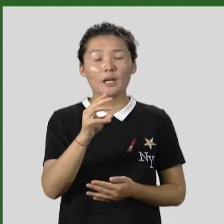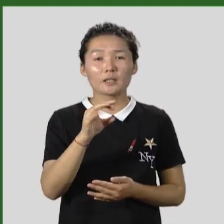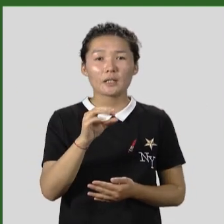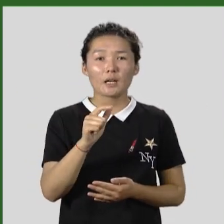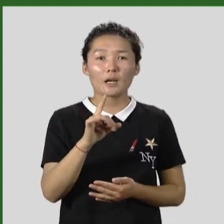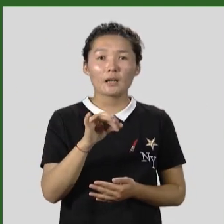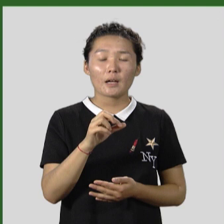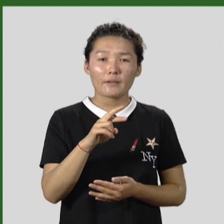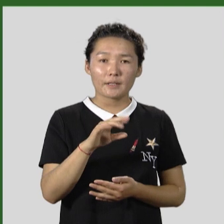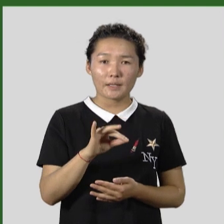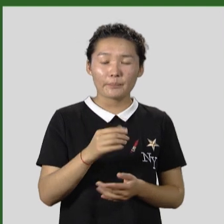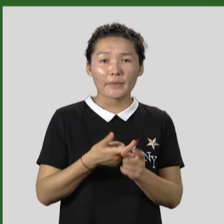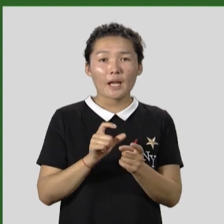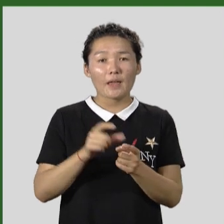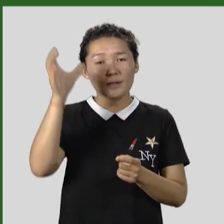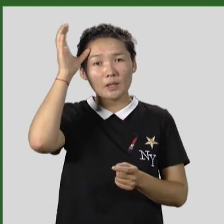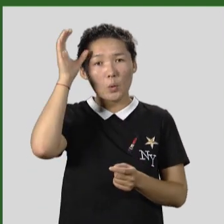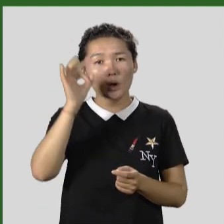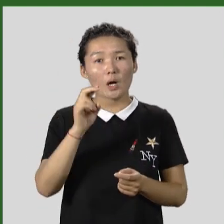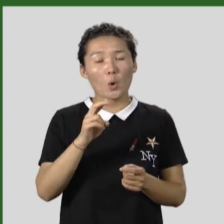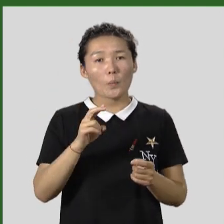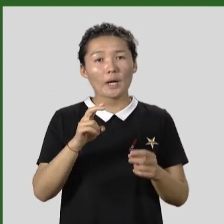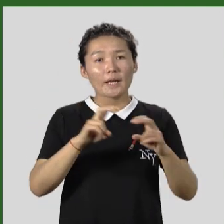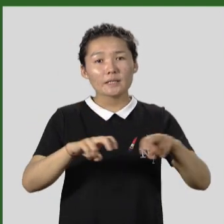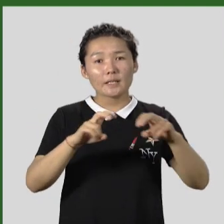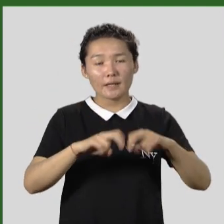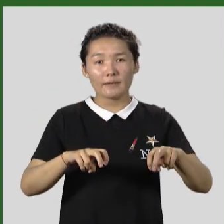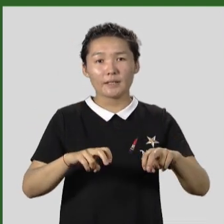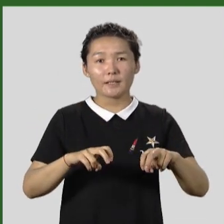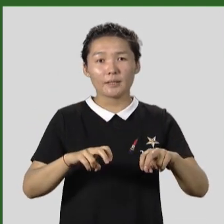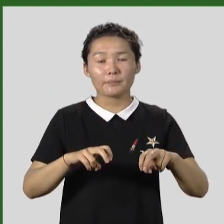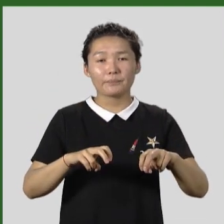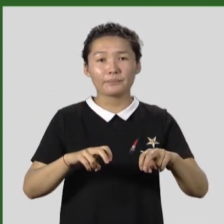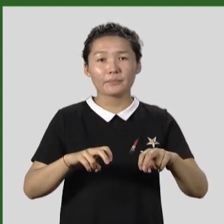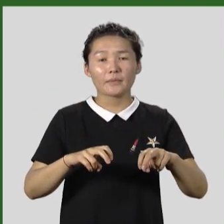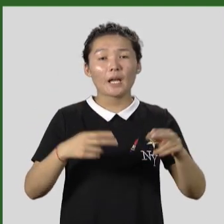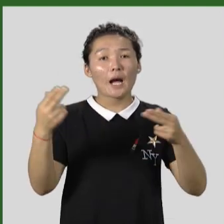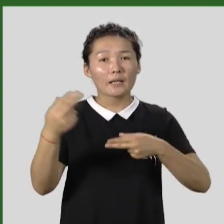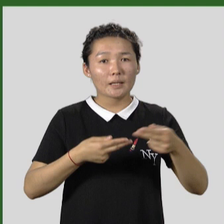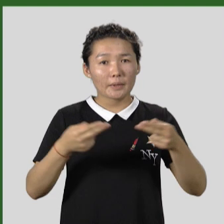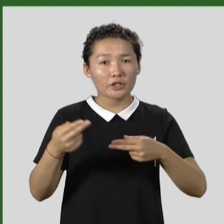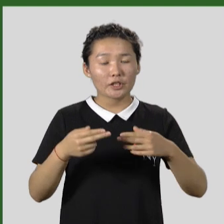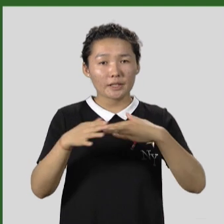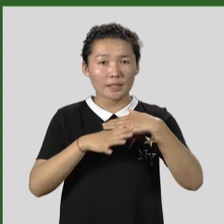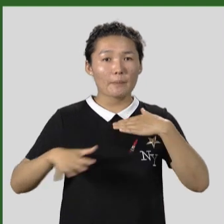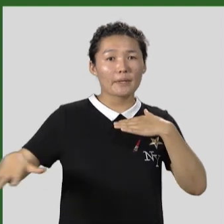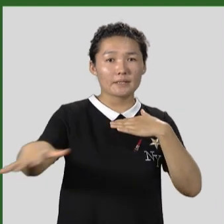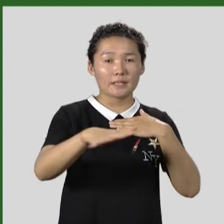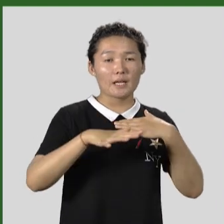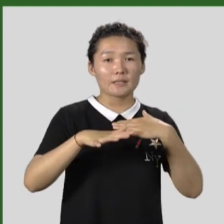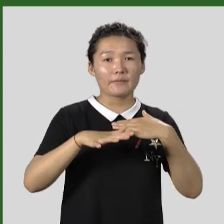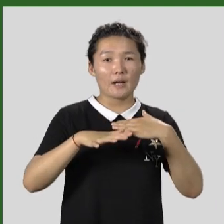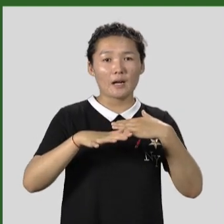Картография – это наука об исследовании, моделировании и отображении пространства в